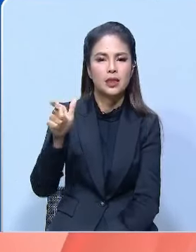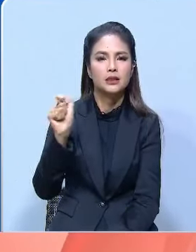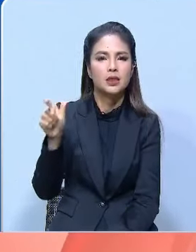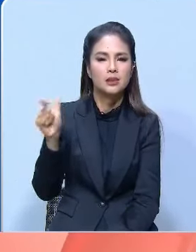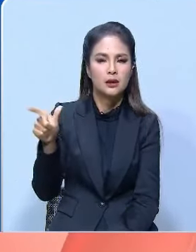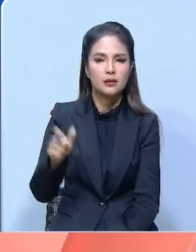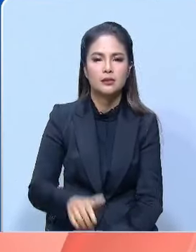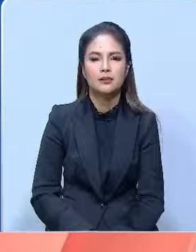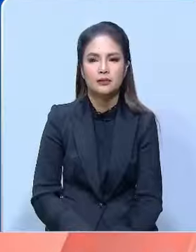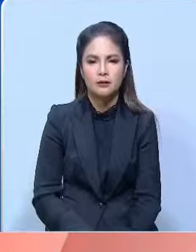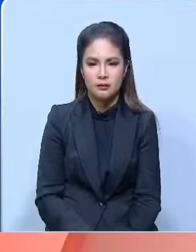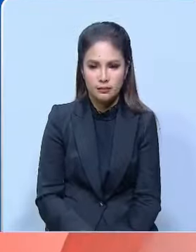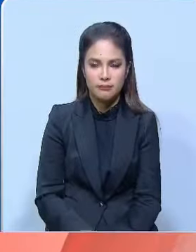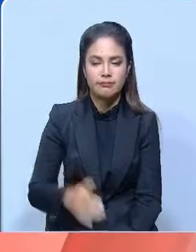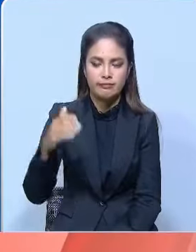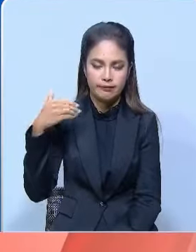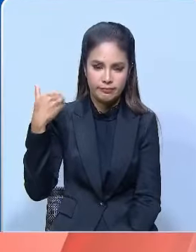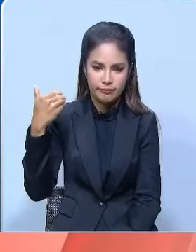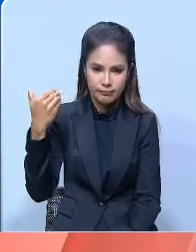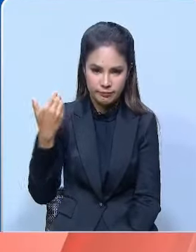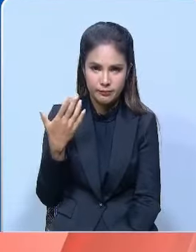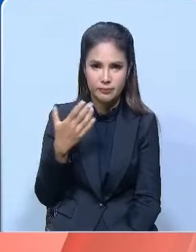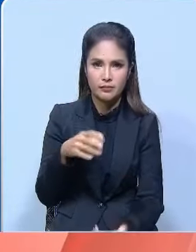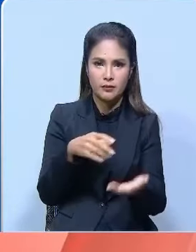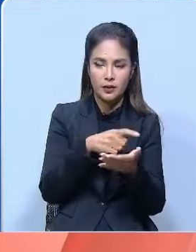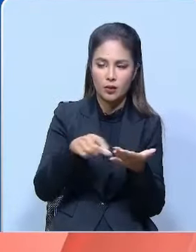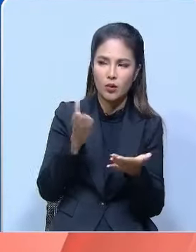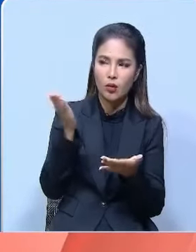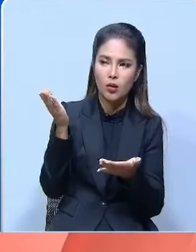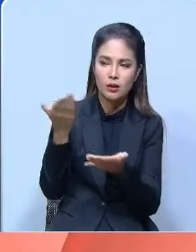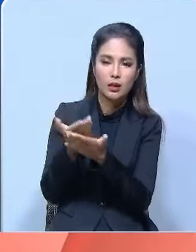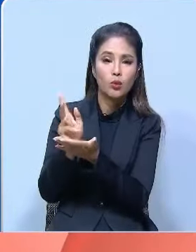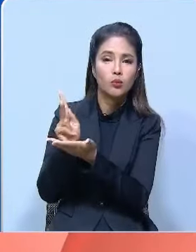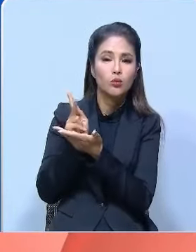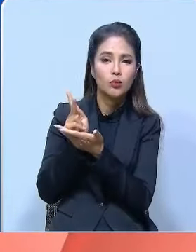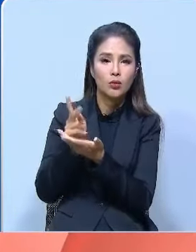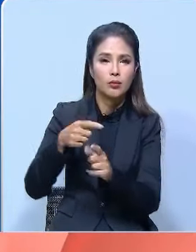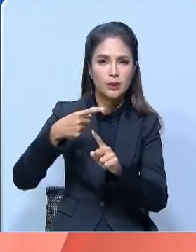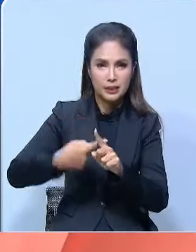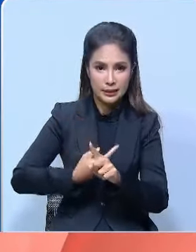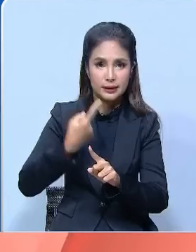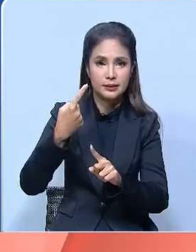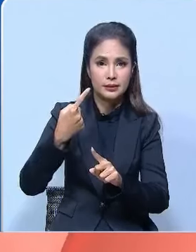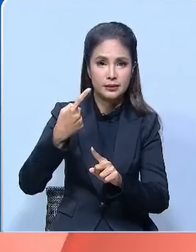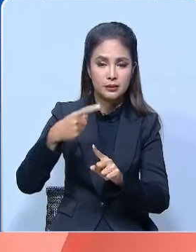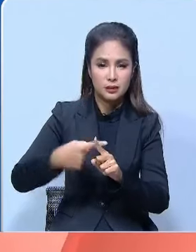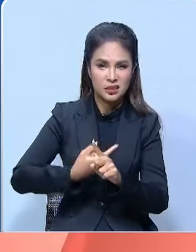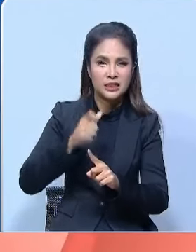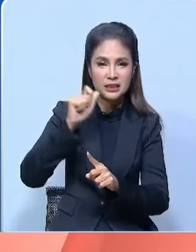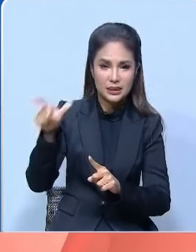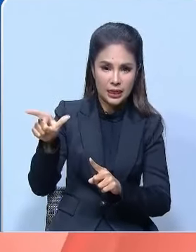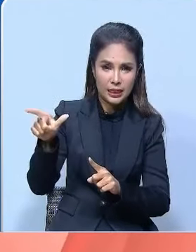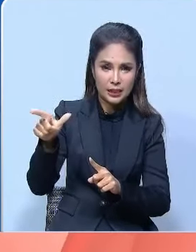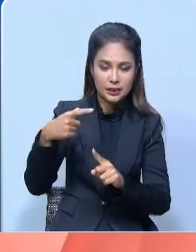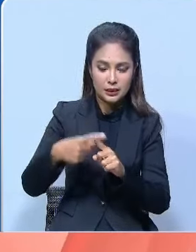ก็วันต่อมาก็ทักไปขอกู้เงินอีกคราวนี้จะขอกู้เป็นรายเดือนเดือนนึงจะจ่ายคืนสิ้น